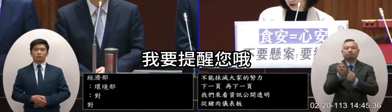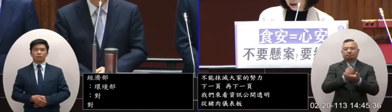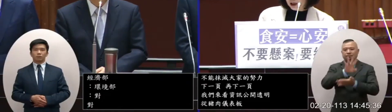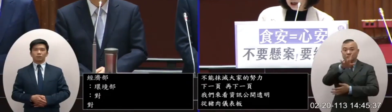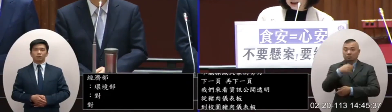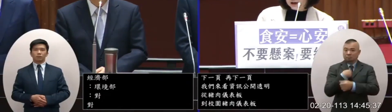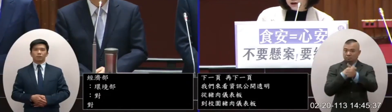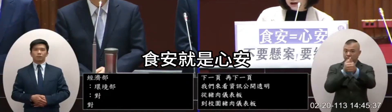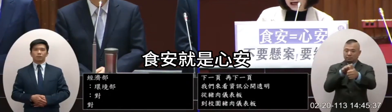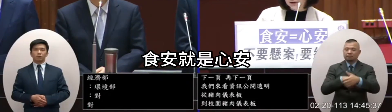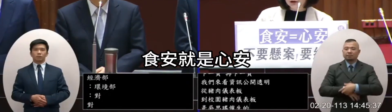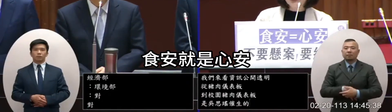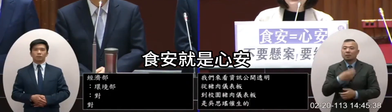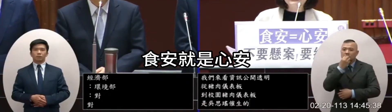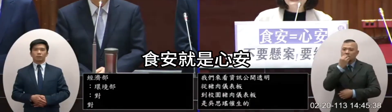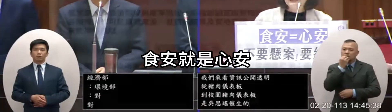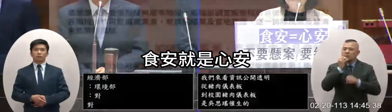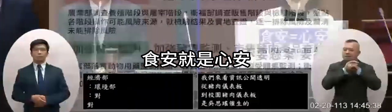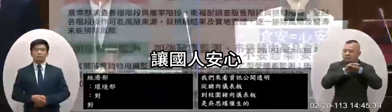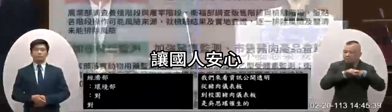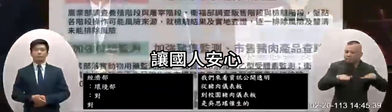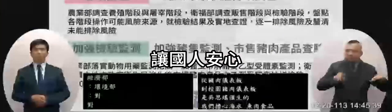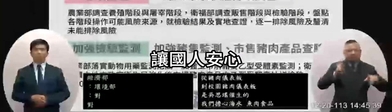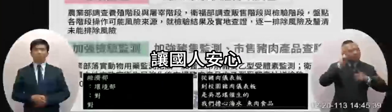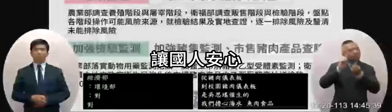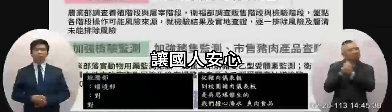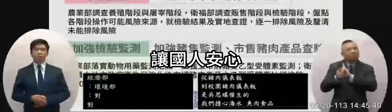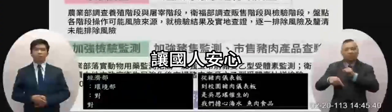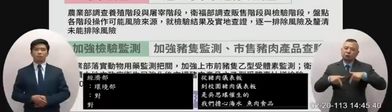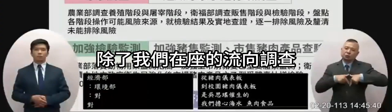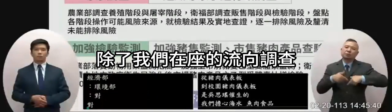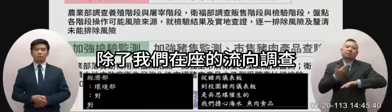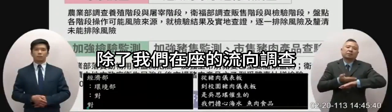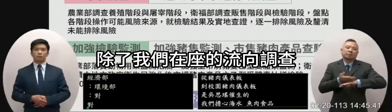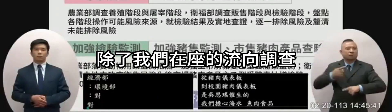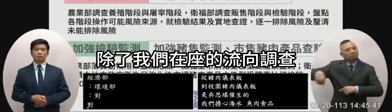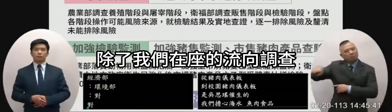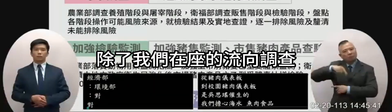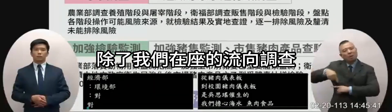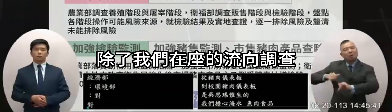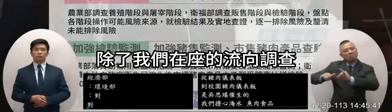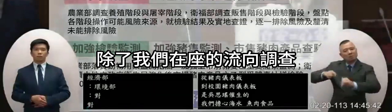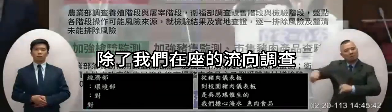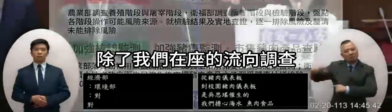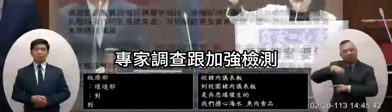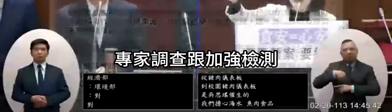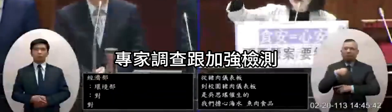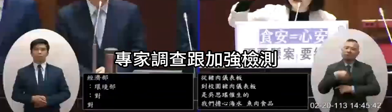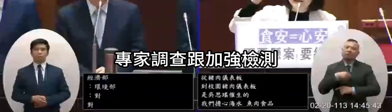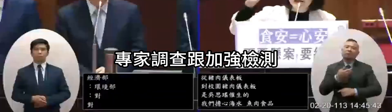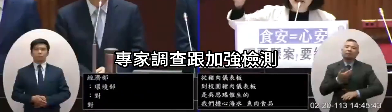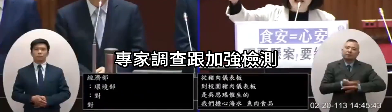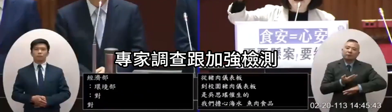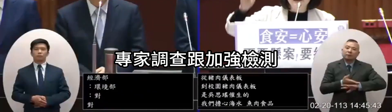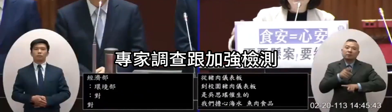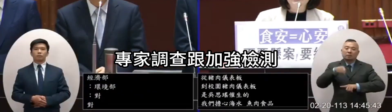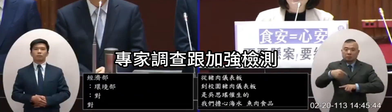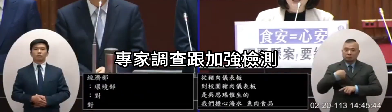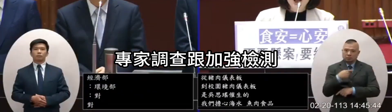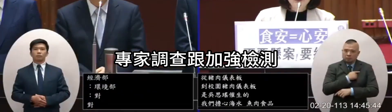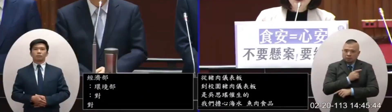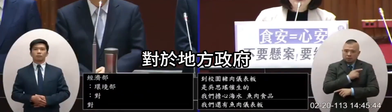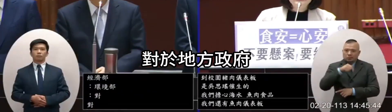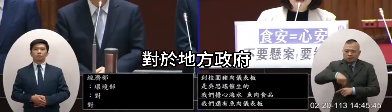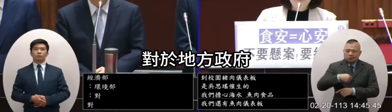您哦，食安就是心安，让国人安心。除了我们在做的流向调查、专家调查跟加强检